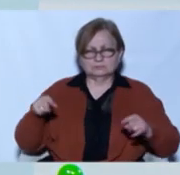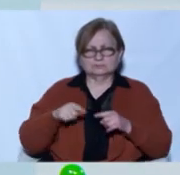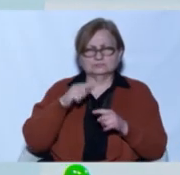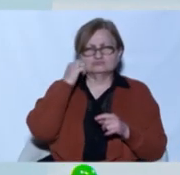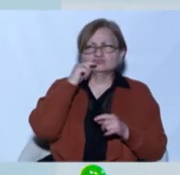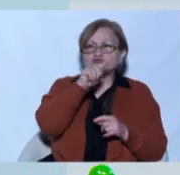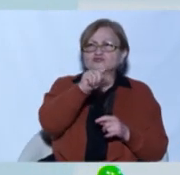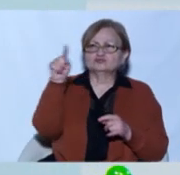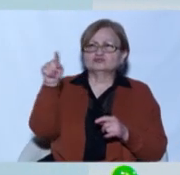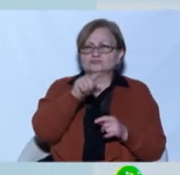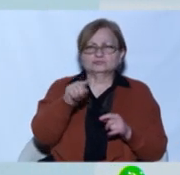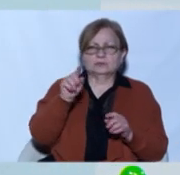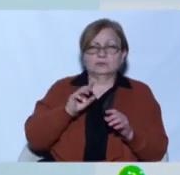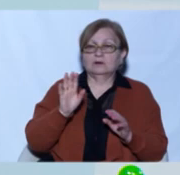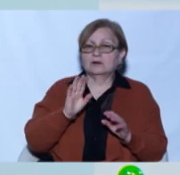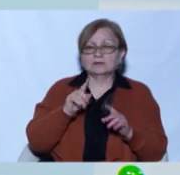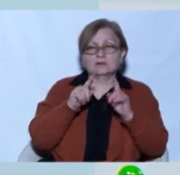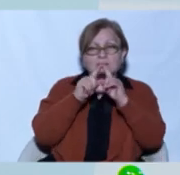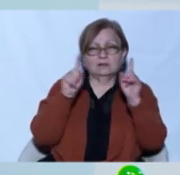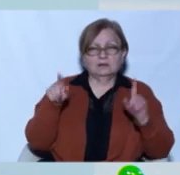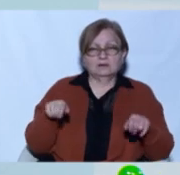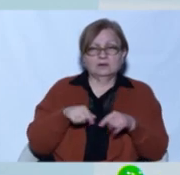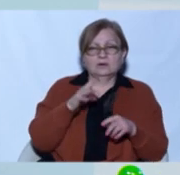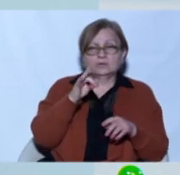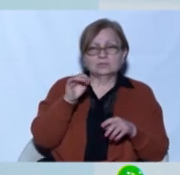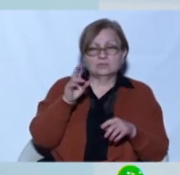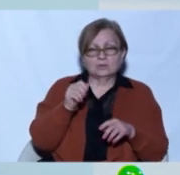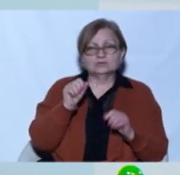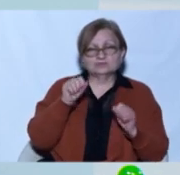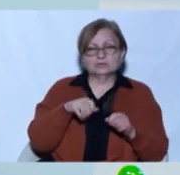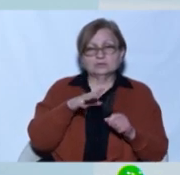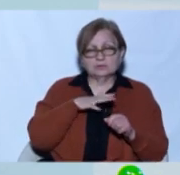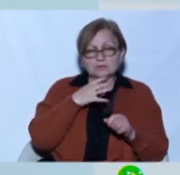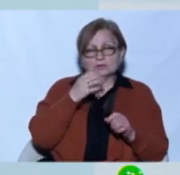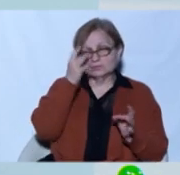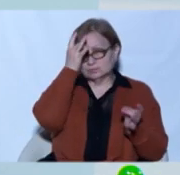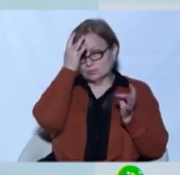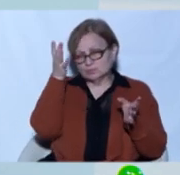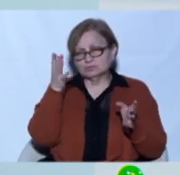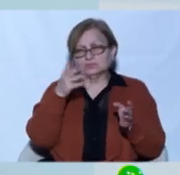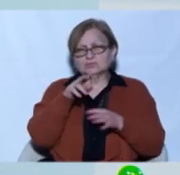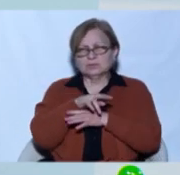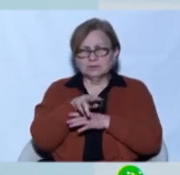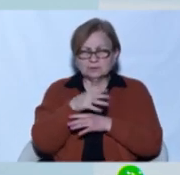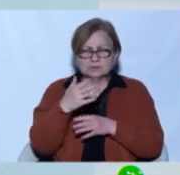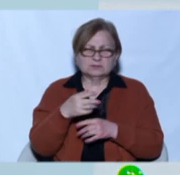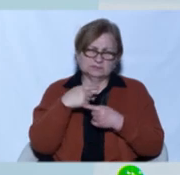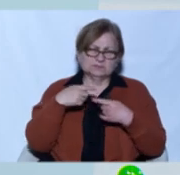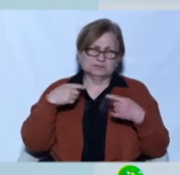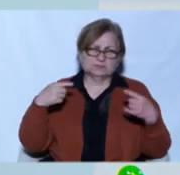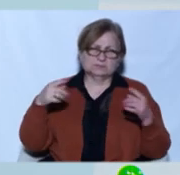რუკები. სინამდვილეში რუკა შეიძლება იყოს კულტურული ძეგლების, ლიტერატურული რუკა და ათასი